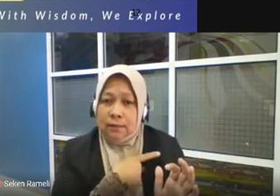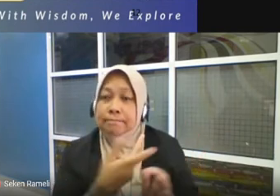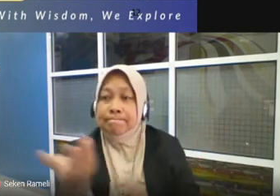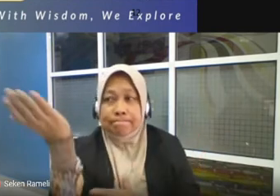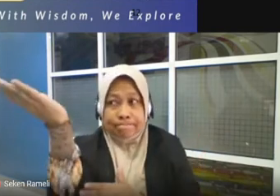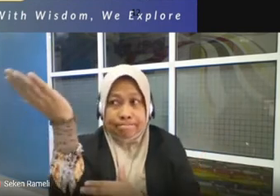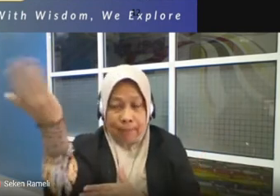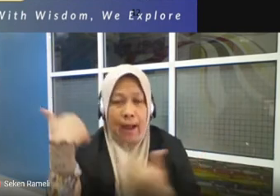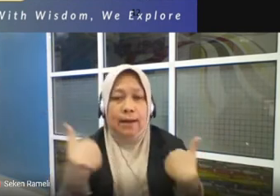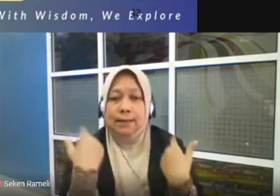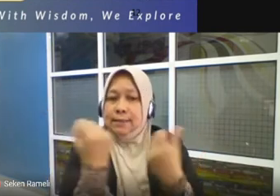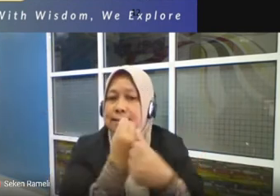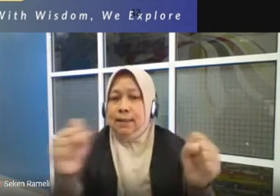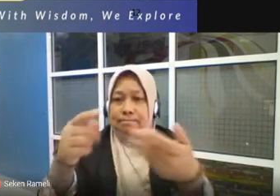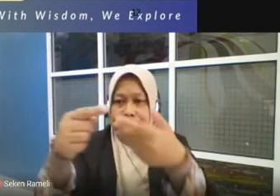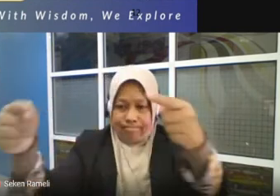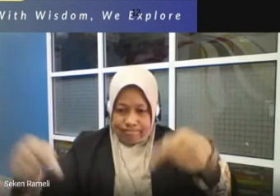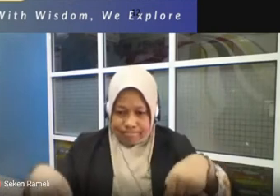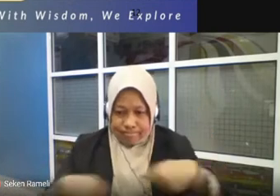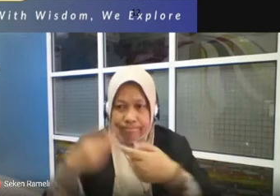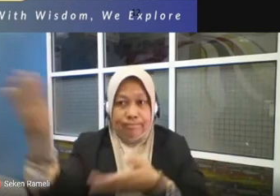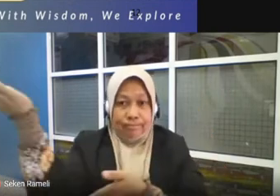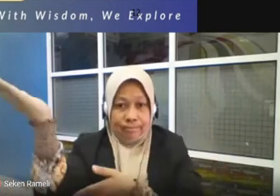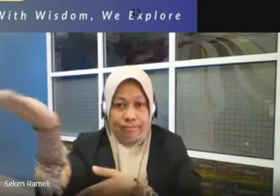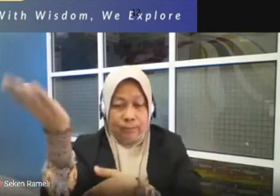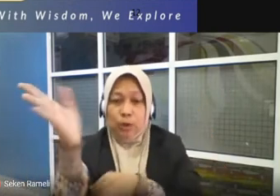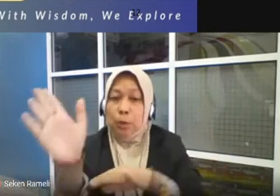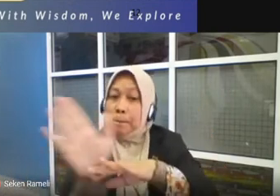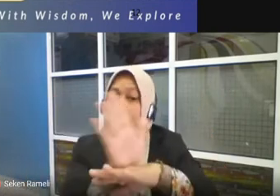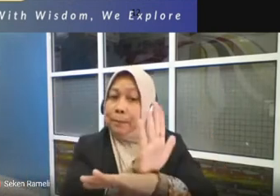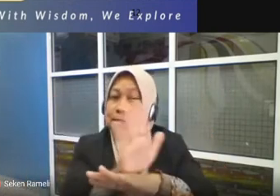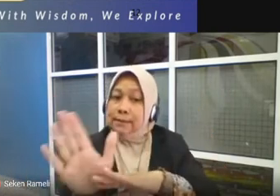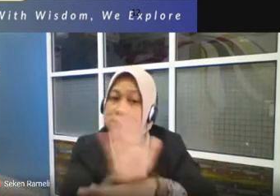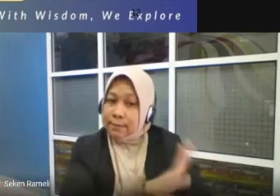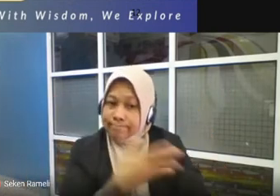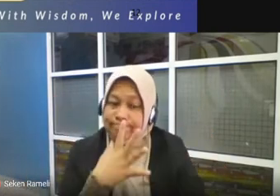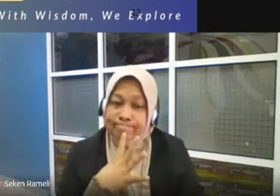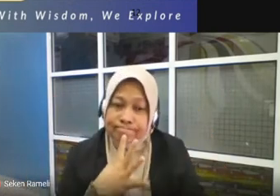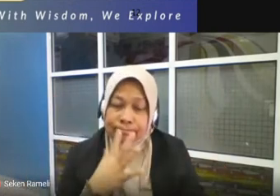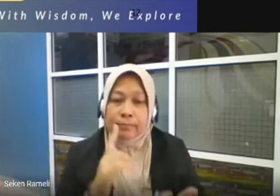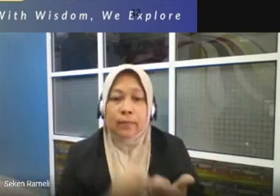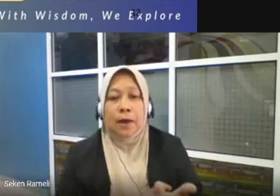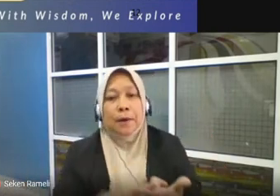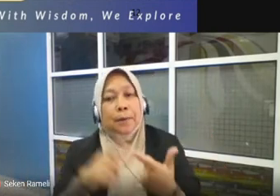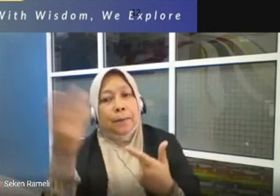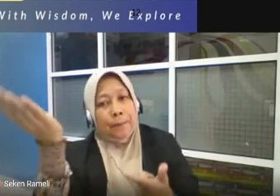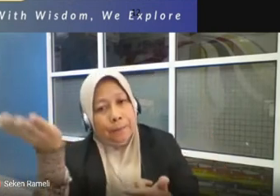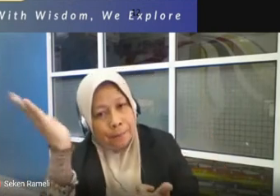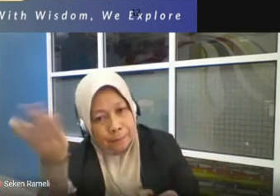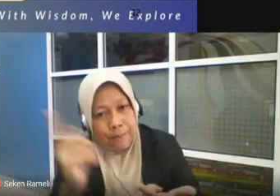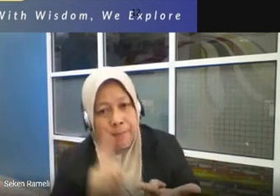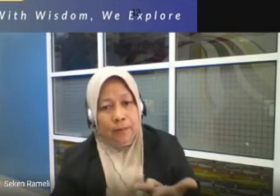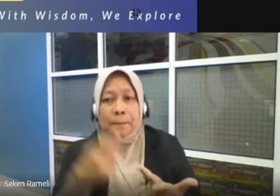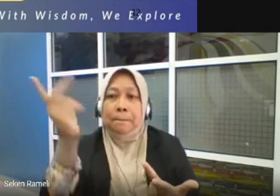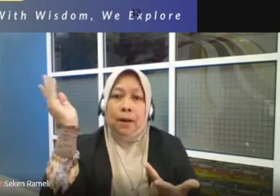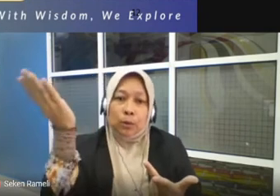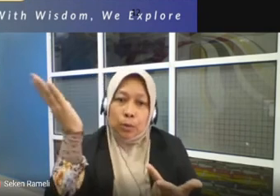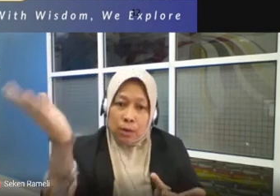pembentangan, kita ada pembentangan yang kita nak buat, contohnya dalam business pitching ke, dalam presentation di kuliah